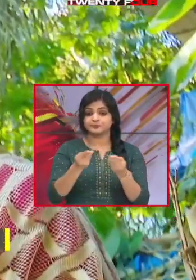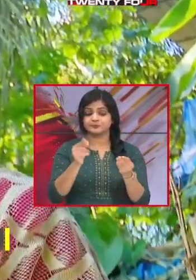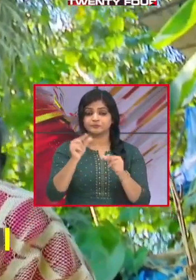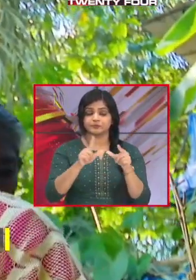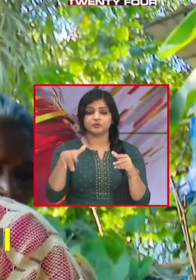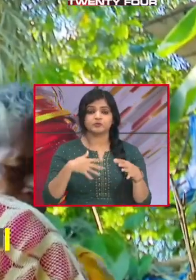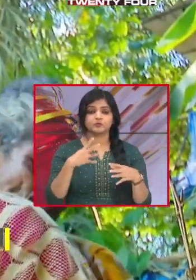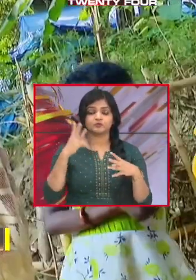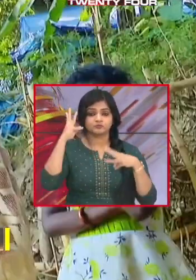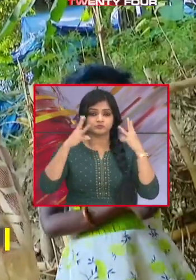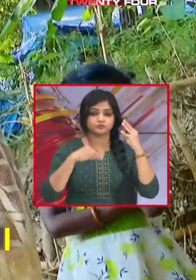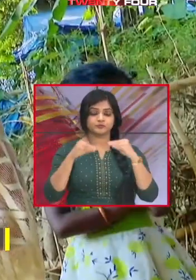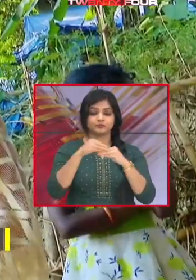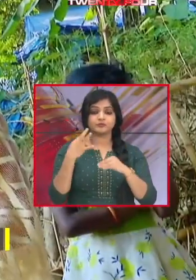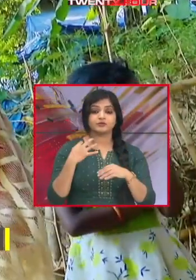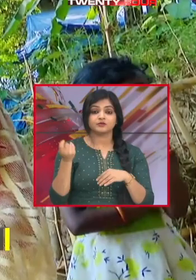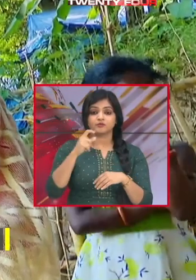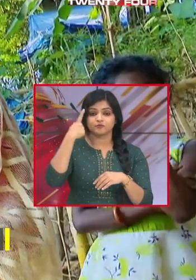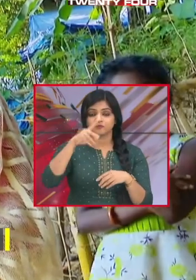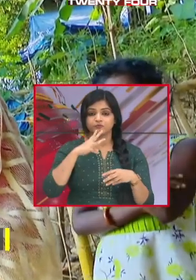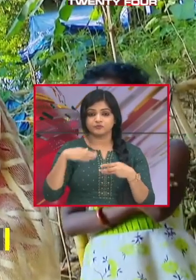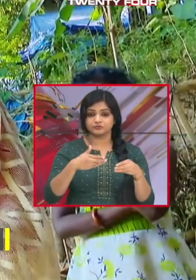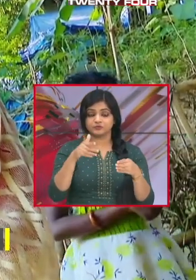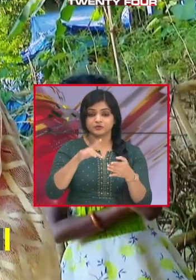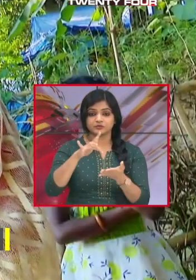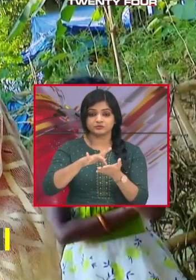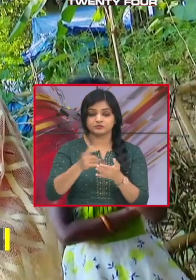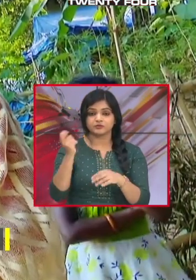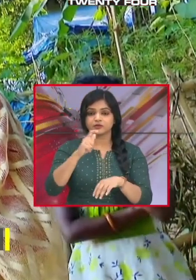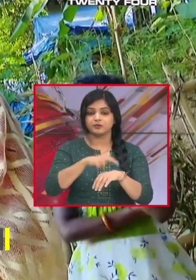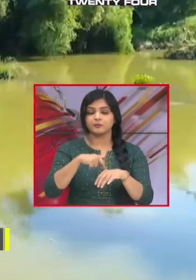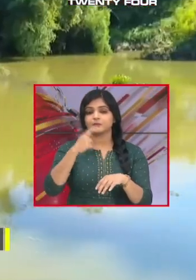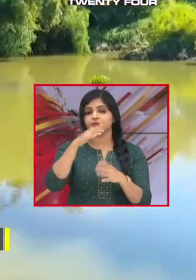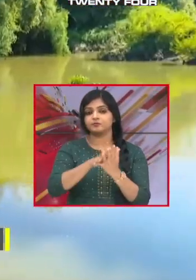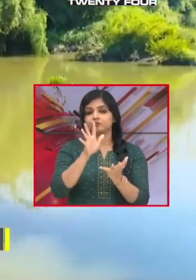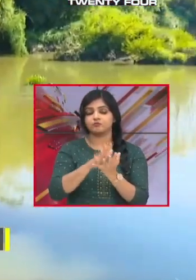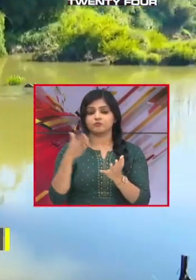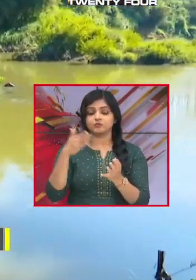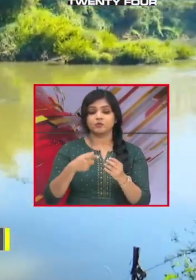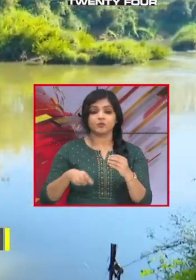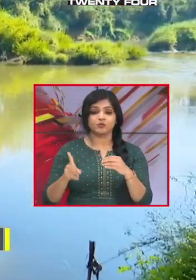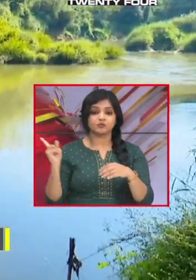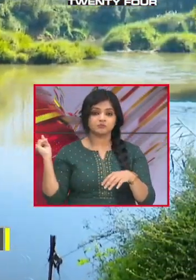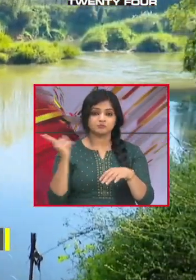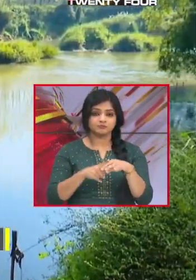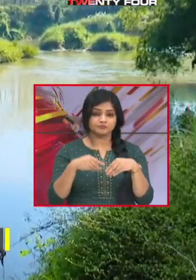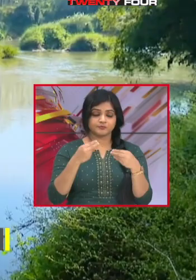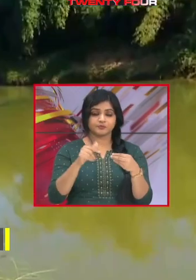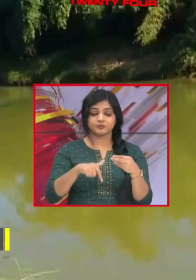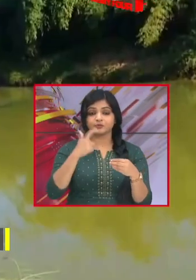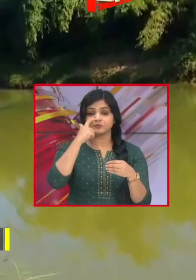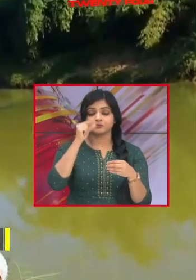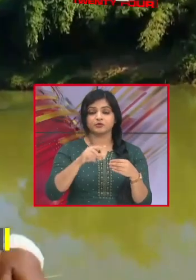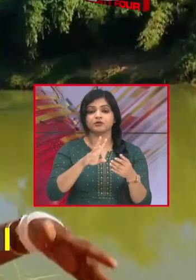ഭീതിയിലാണ്. തുണി അലക്കാനായി പുഴക്കരയിൽ നിൽക്കുമ്പോഴാണ് മുതല സരിതയെ ആക്രമിച്ചത്. വാലുകൊണ്ട് ദേഹത്തടിയേറ്റ സരിത കരയിലേക്ക്